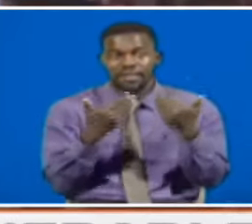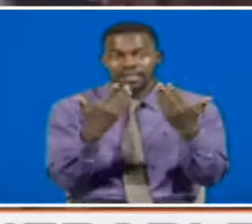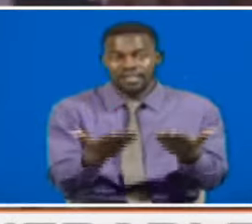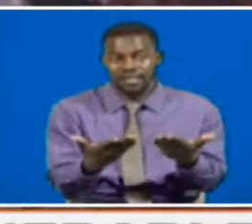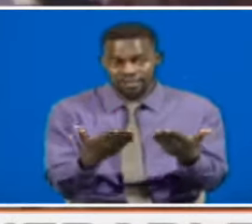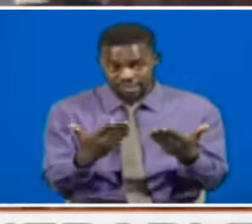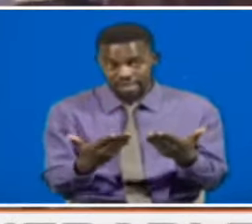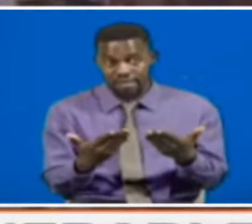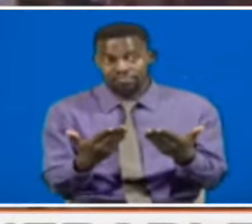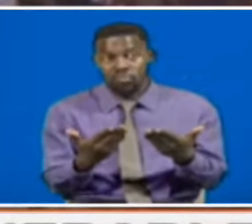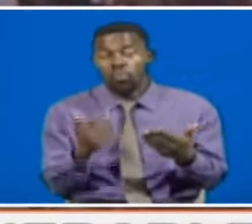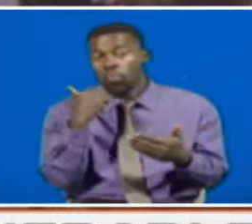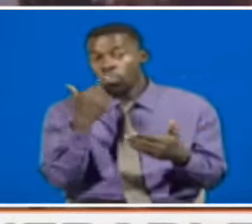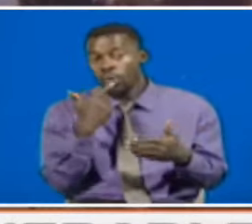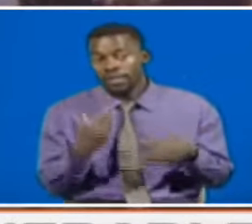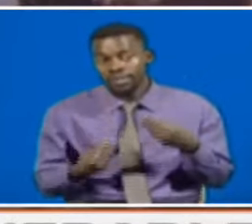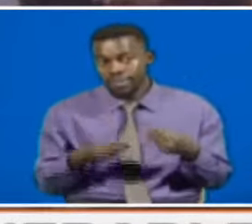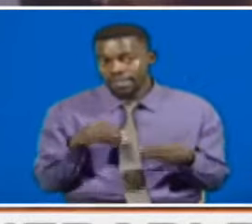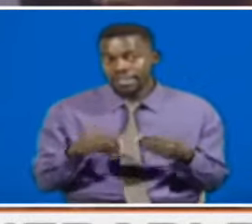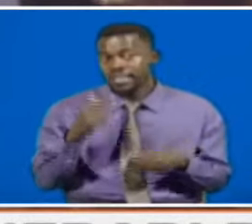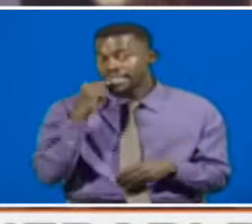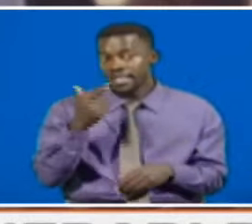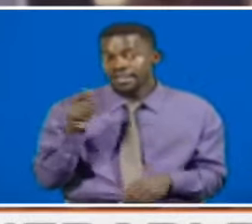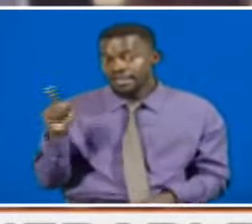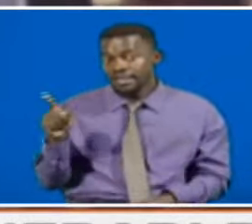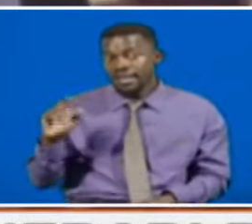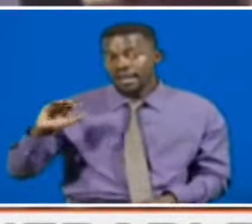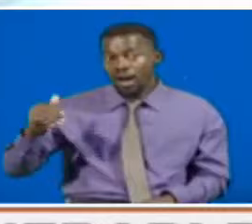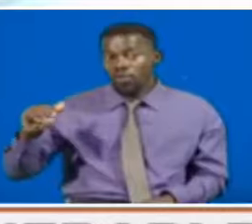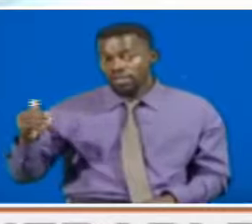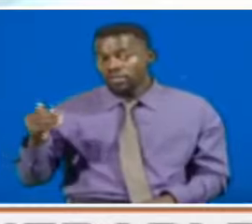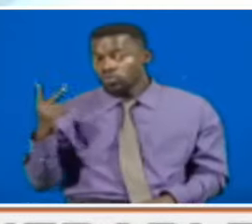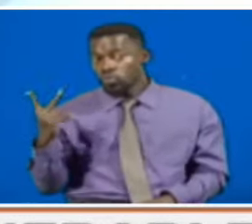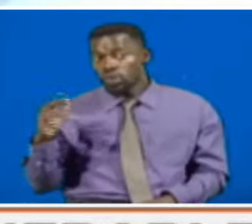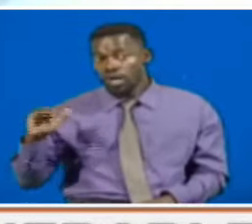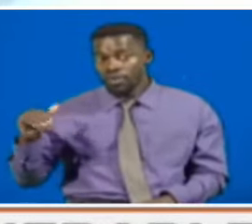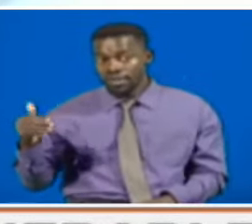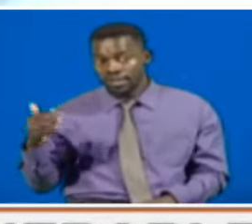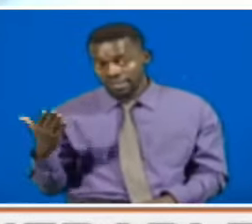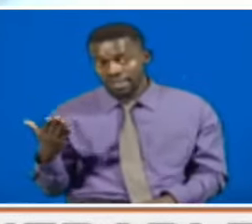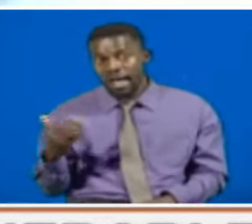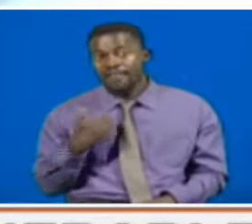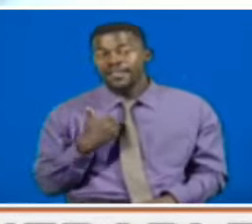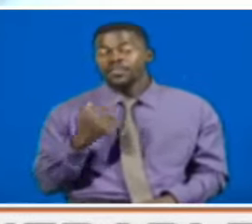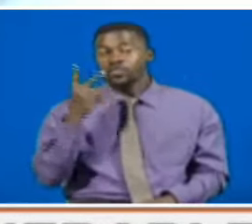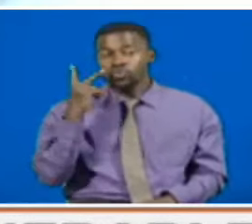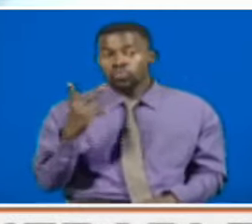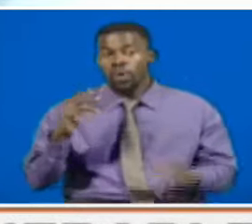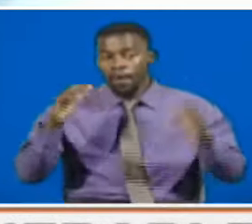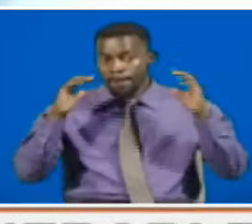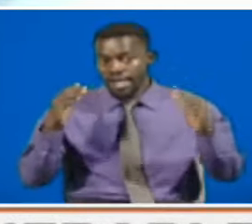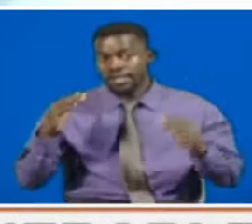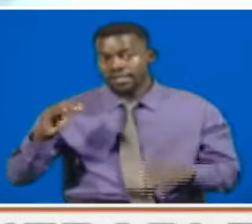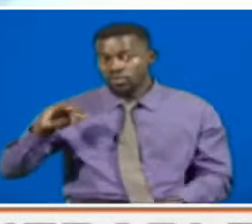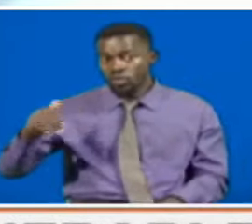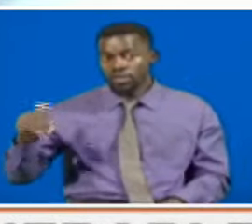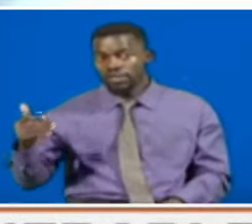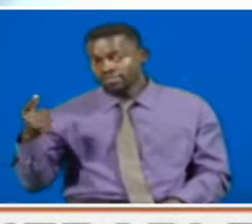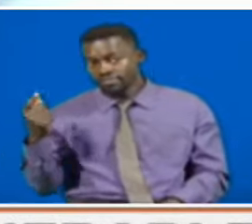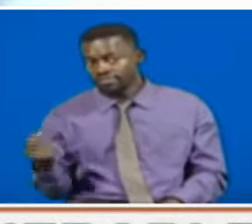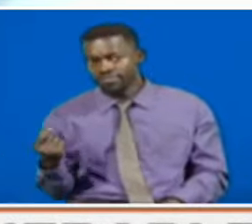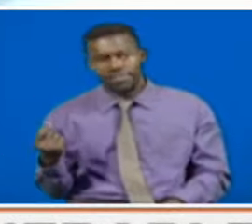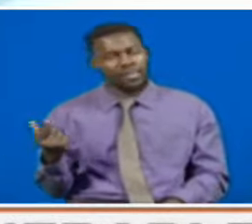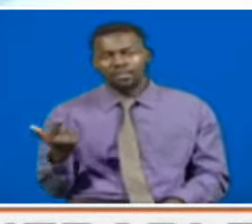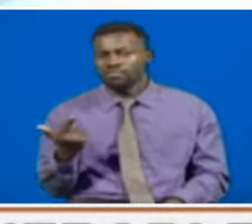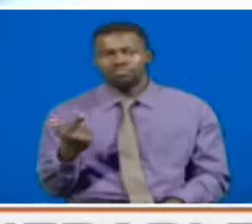disabilities, she said Tana River and Lamu counties had 2 and 3 constituencies respectively, which makes them